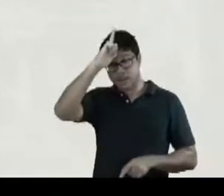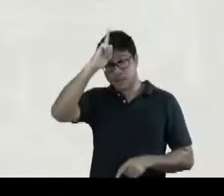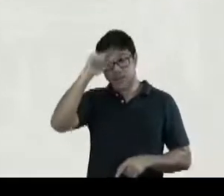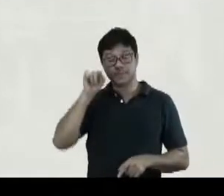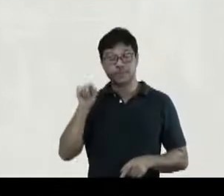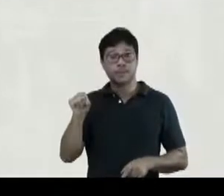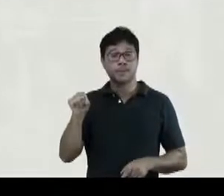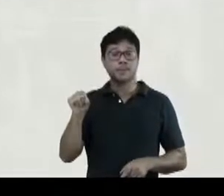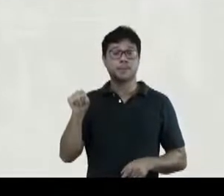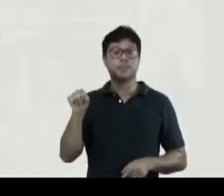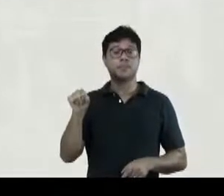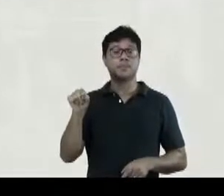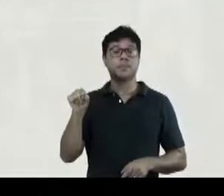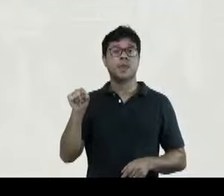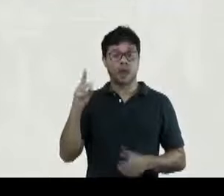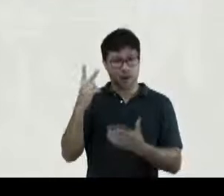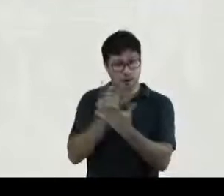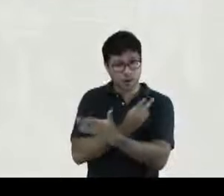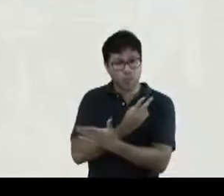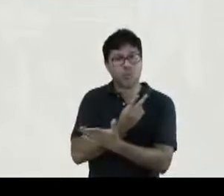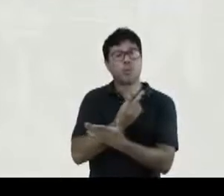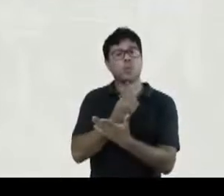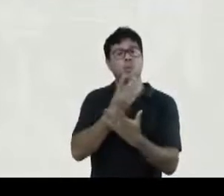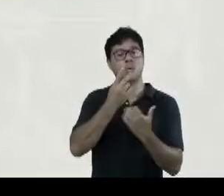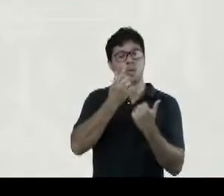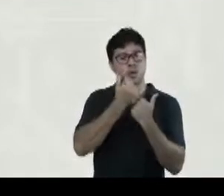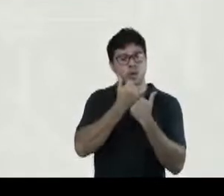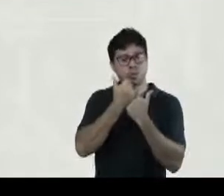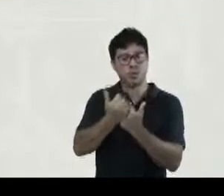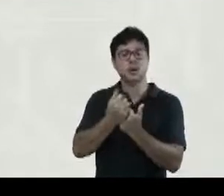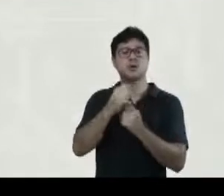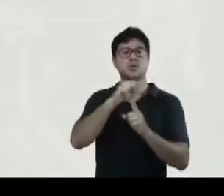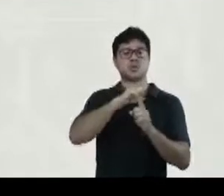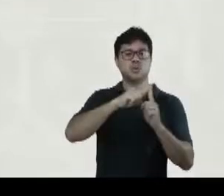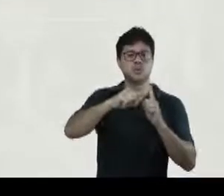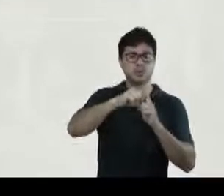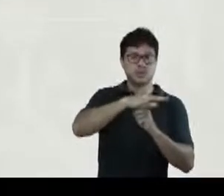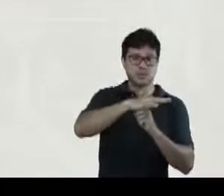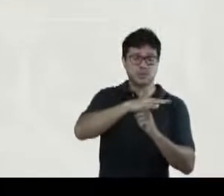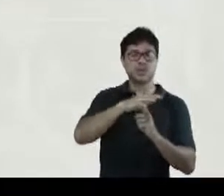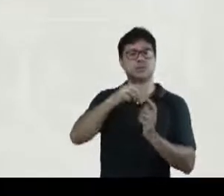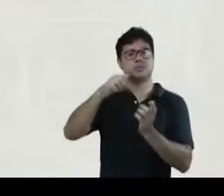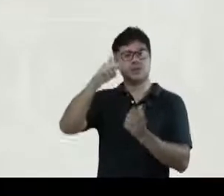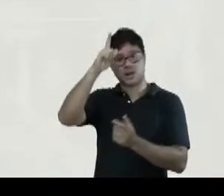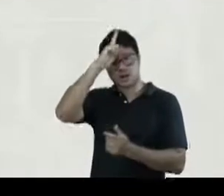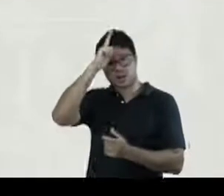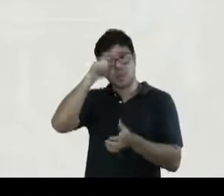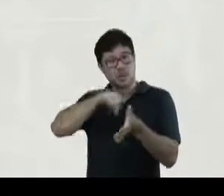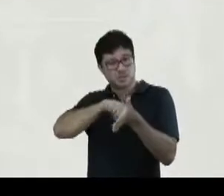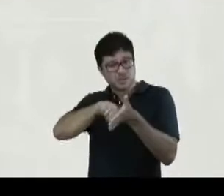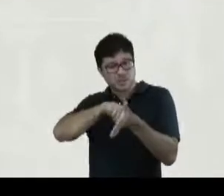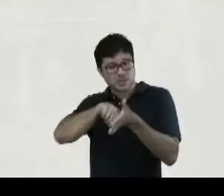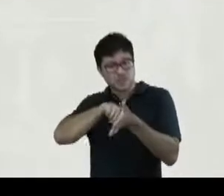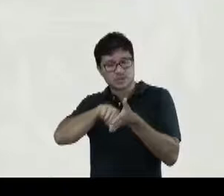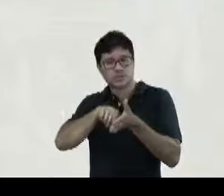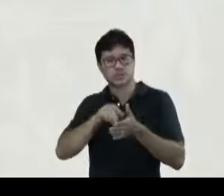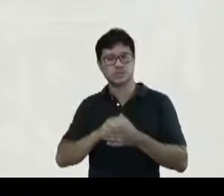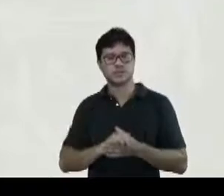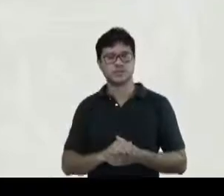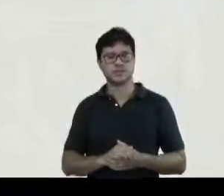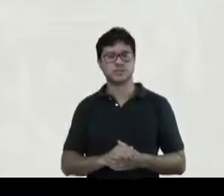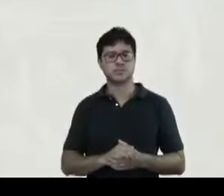nationalen kulturellen Erbes in je einem Exemplar anhand der zum Glück